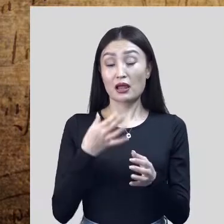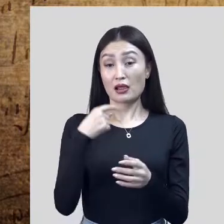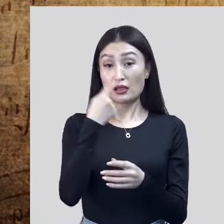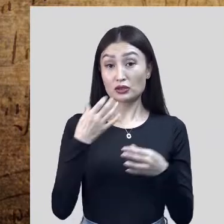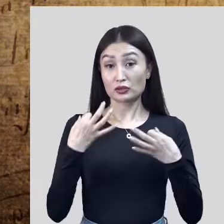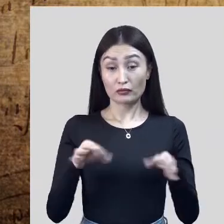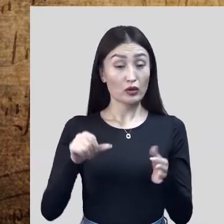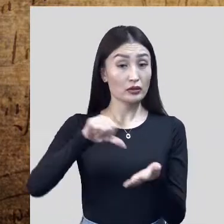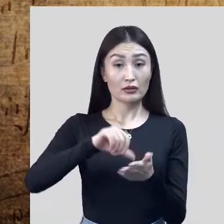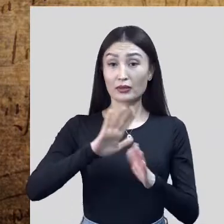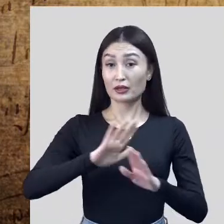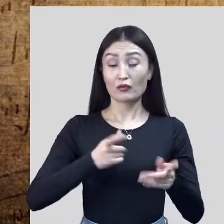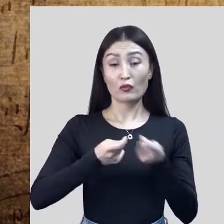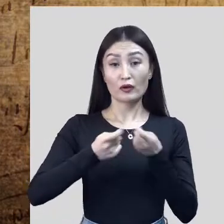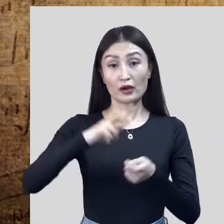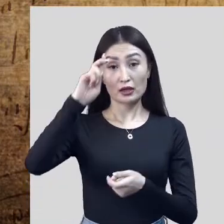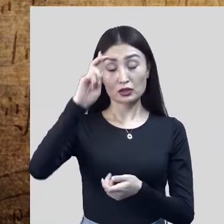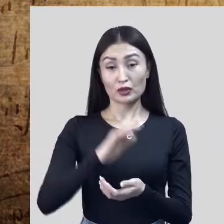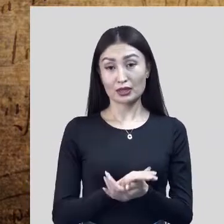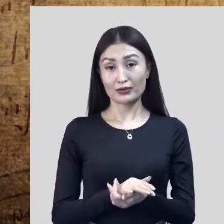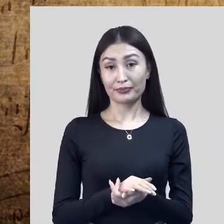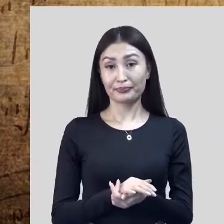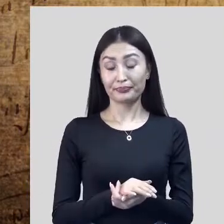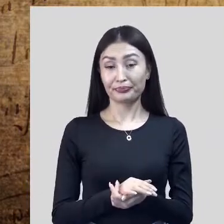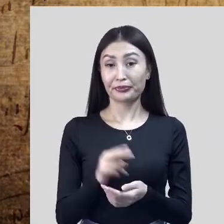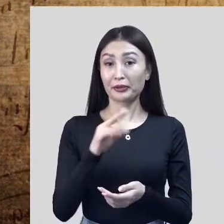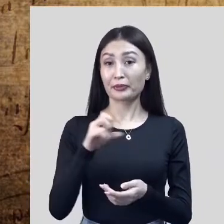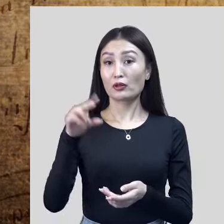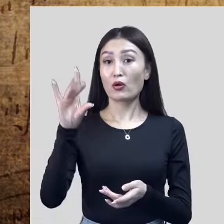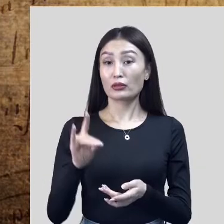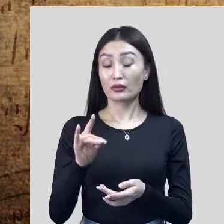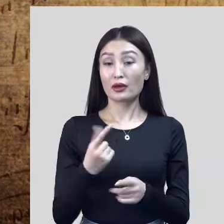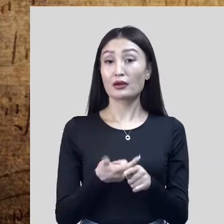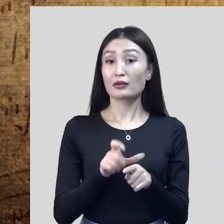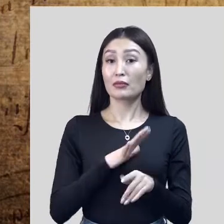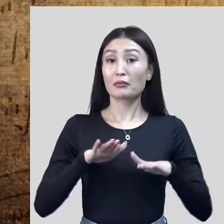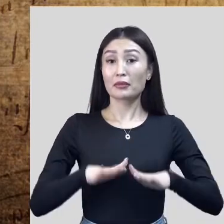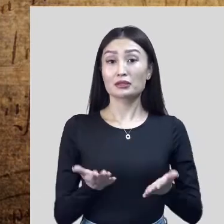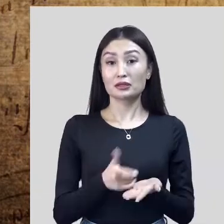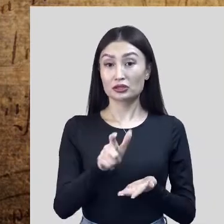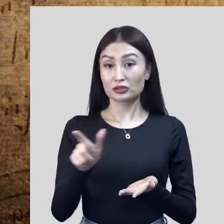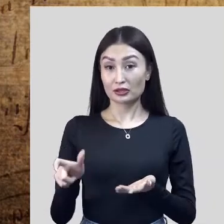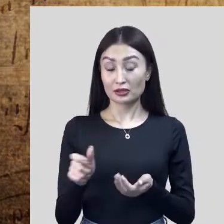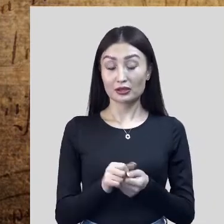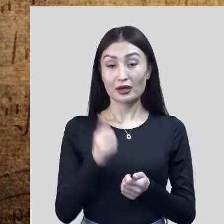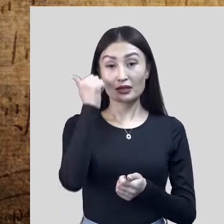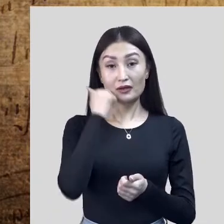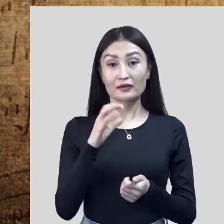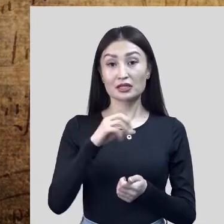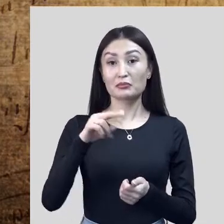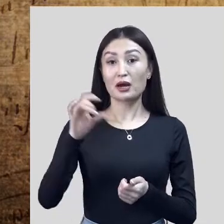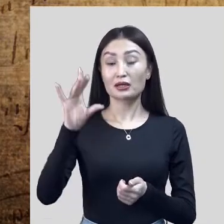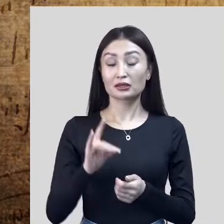свободу, но не принимали участие в управлении государством, и лотов. Это были местные жители древней